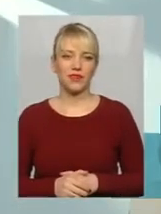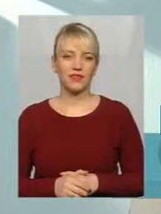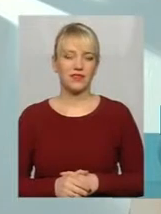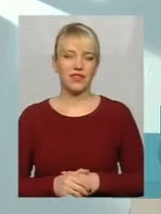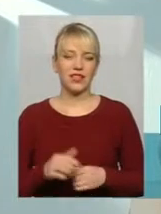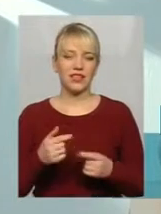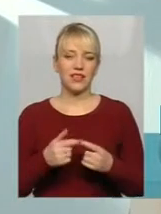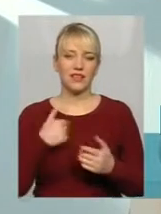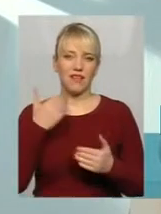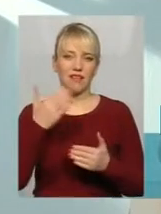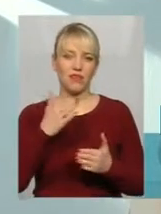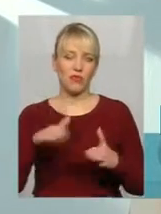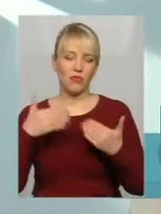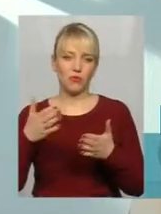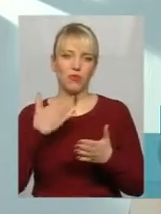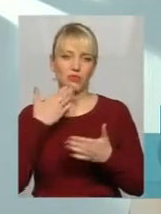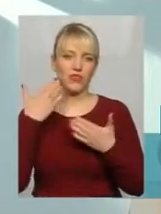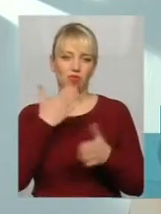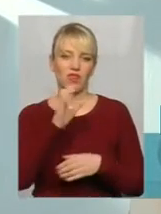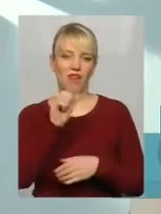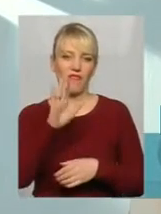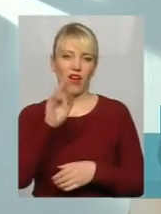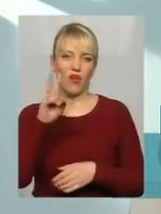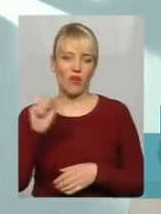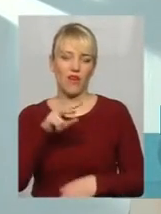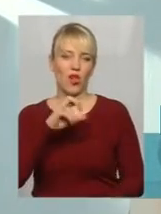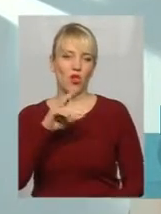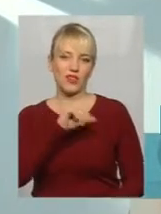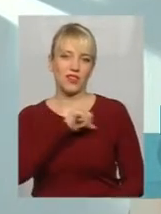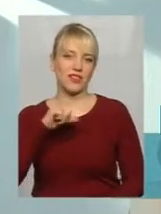до Авакова, до Луценка Суміми і задати їм це питання.